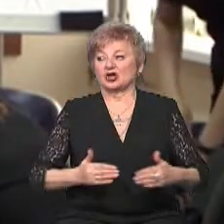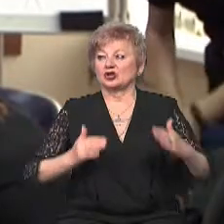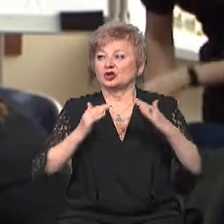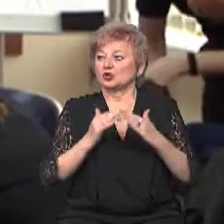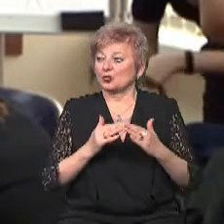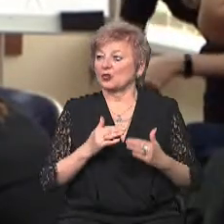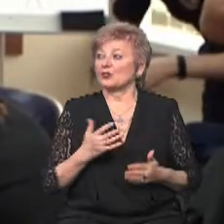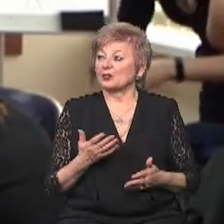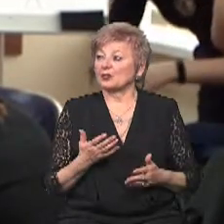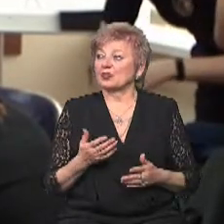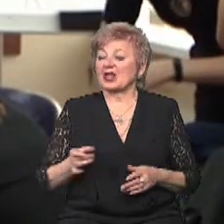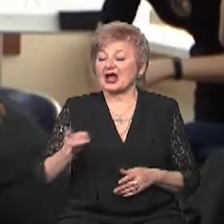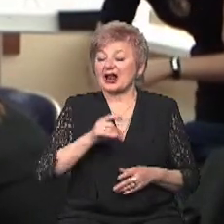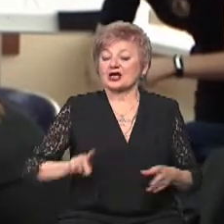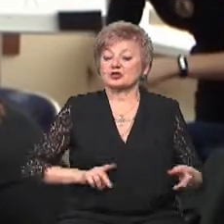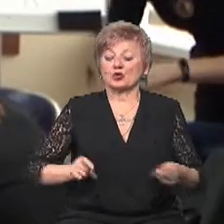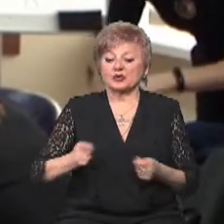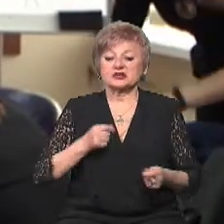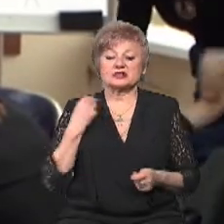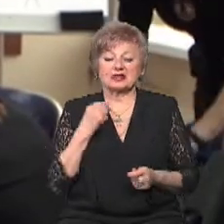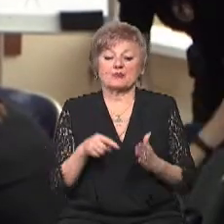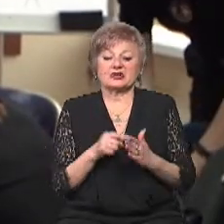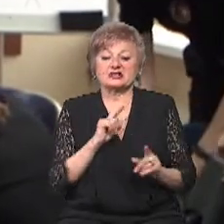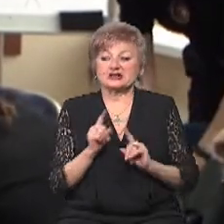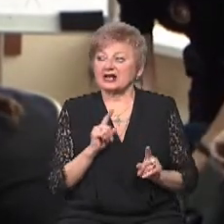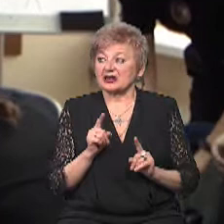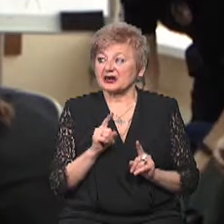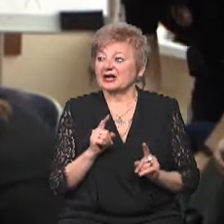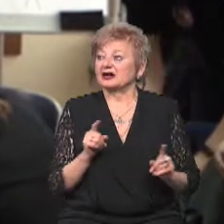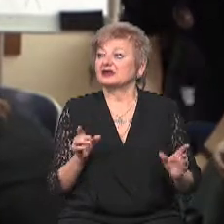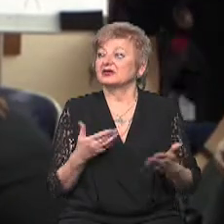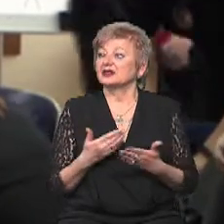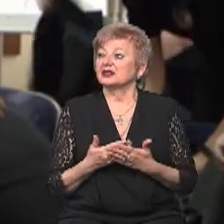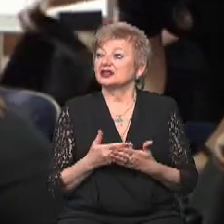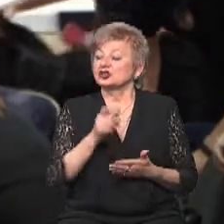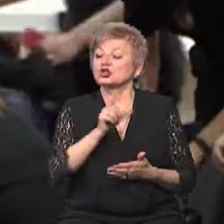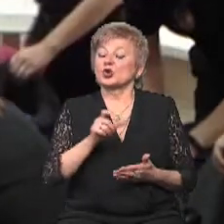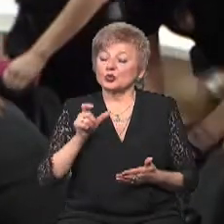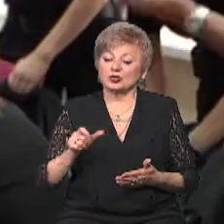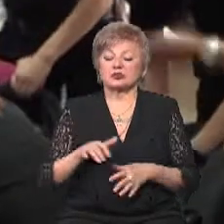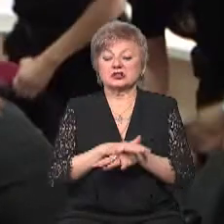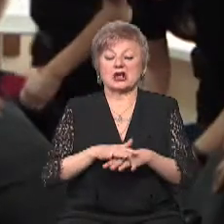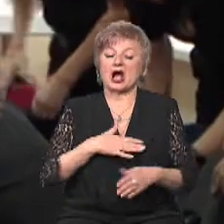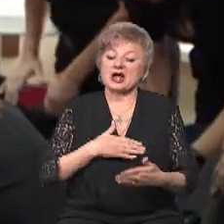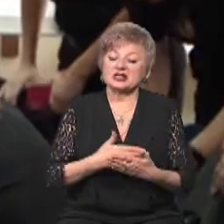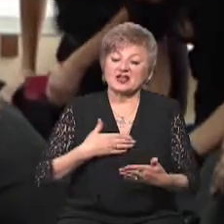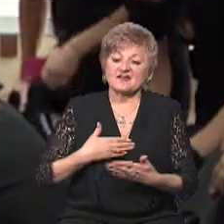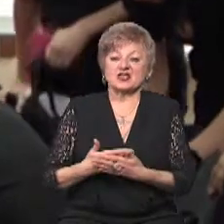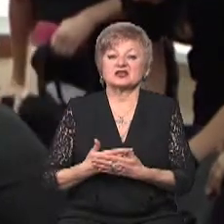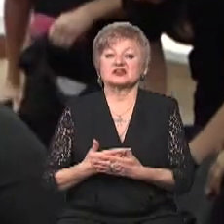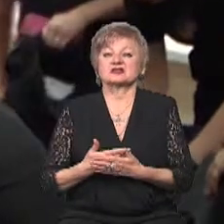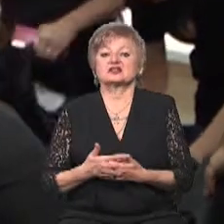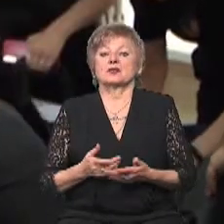місту. Районними адміністраціями Запорізької міської ради разом з нашими небайдужими громадянами, з громадськими активістами, з